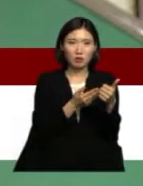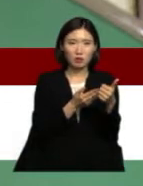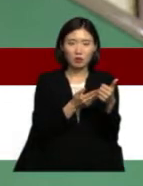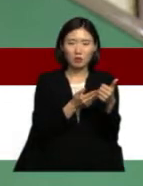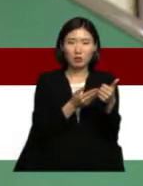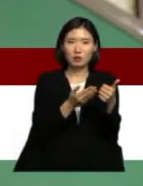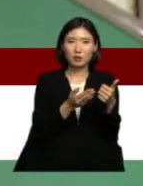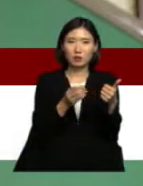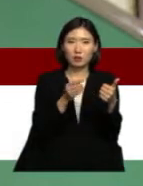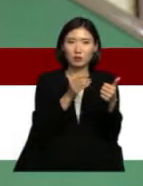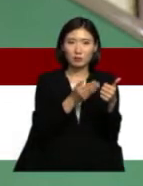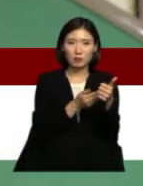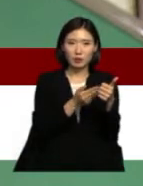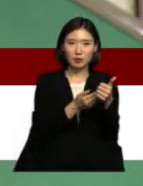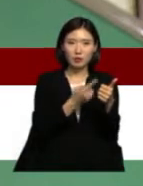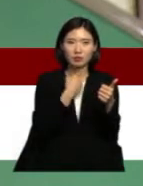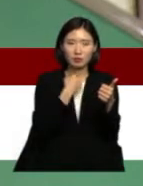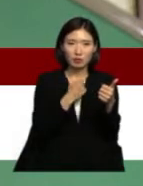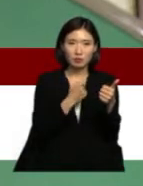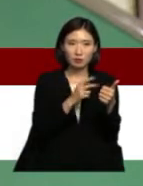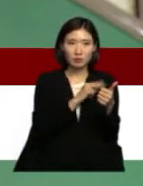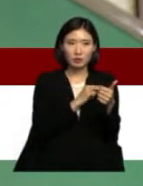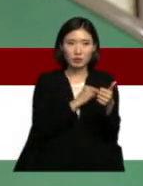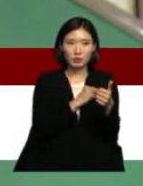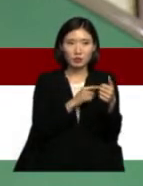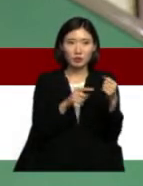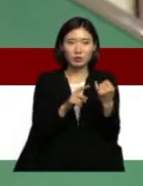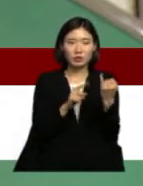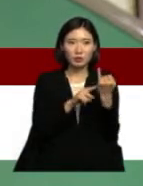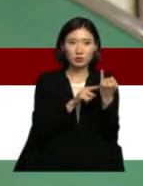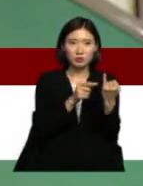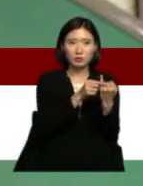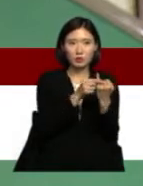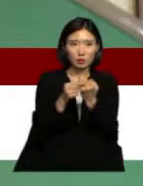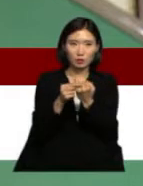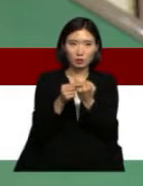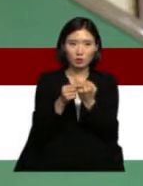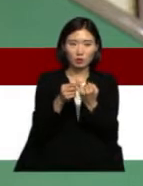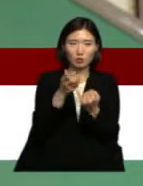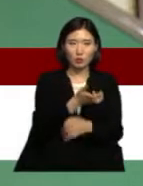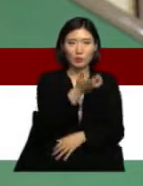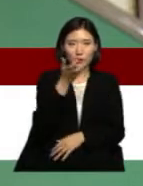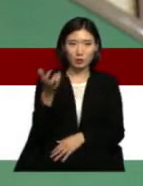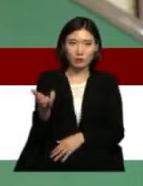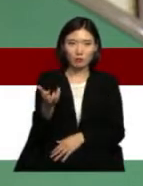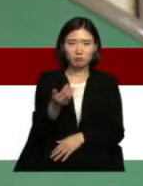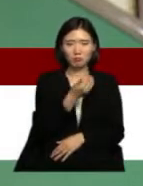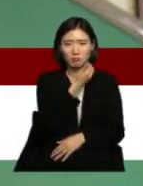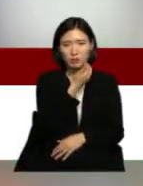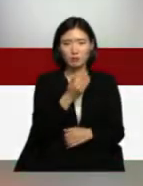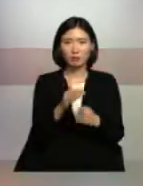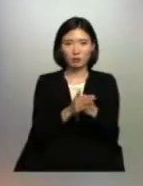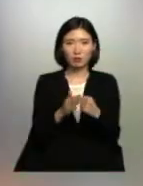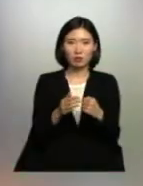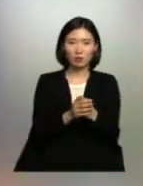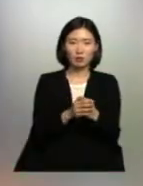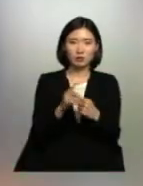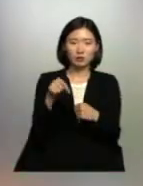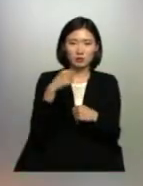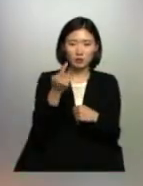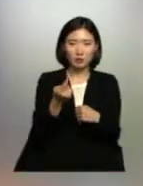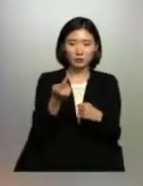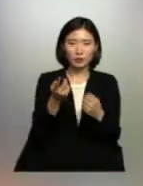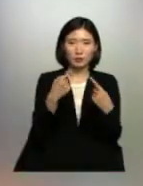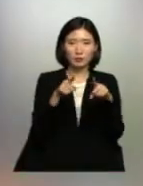그 노조 임원이 그 여직원 들이 나에게 자리를 옮겨버린 거예요. 워낙 민망하니까. 이어 정 씨는